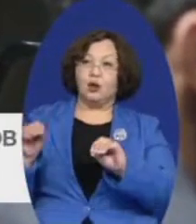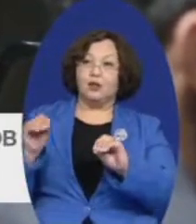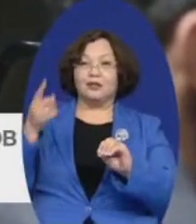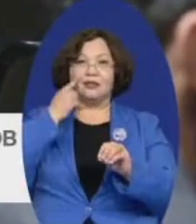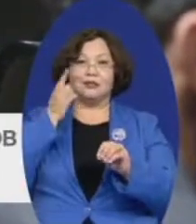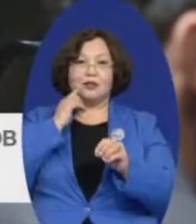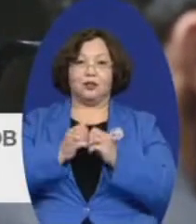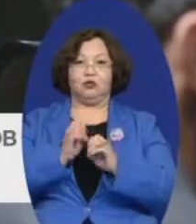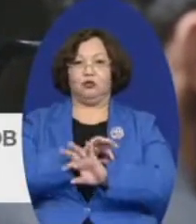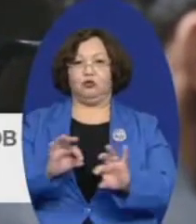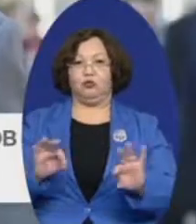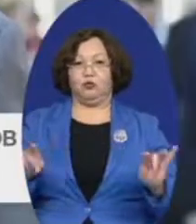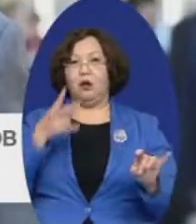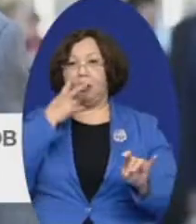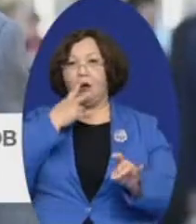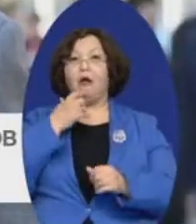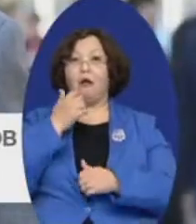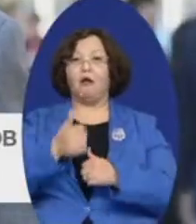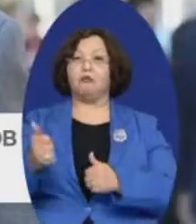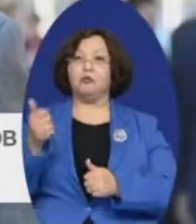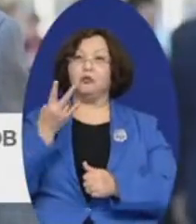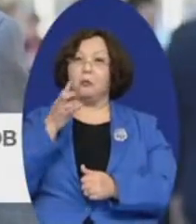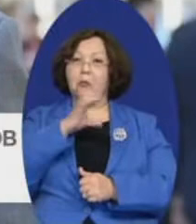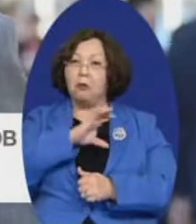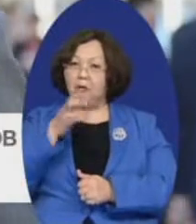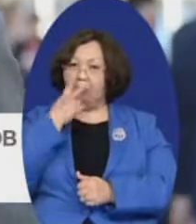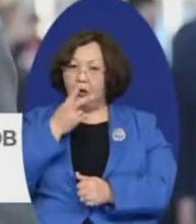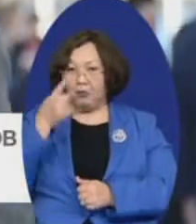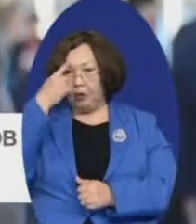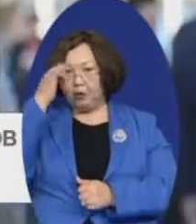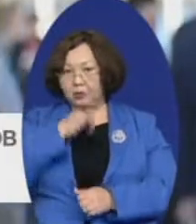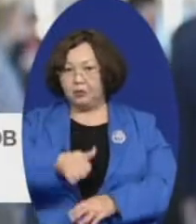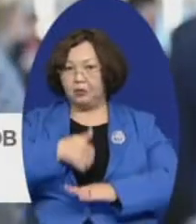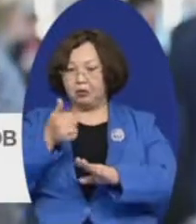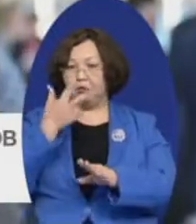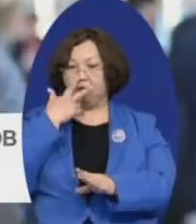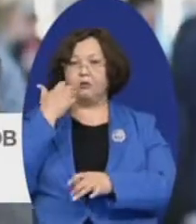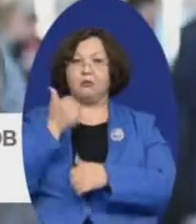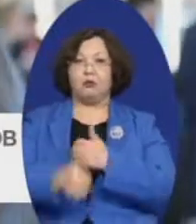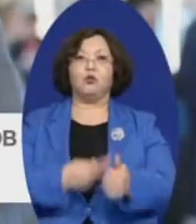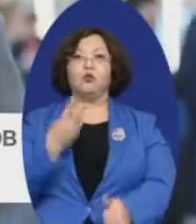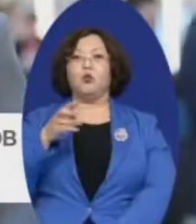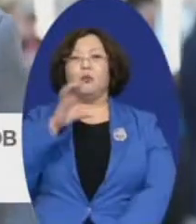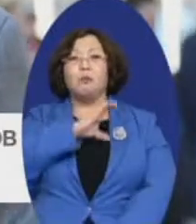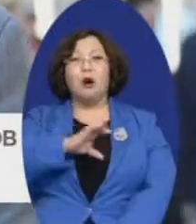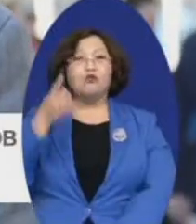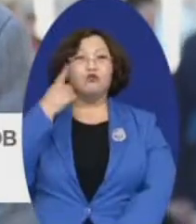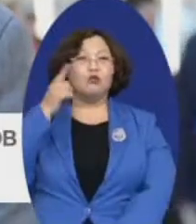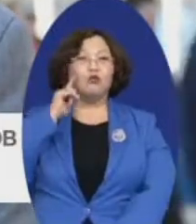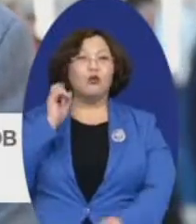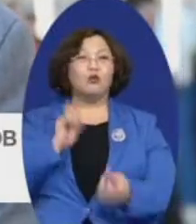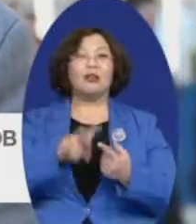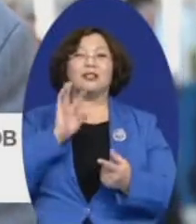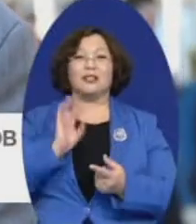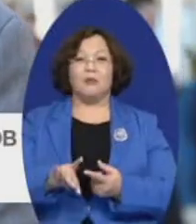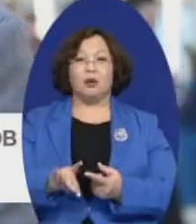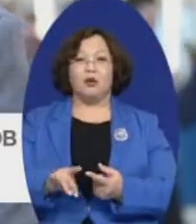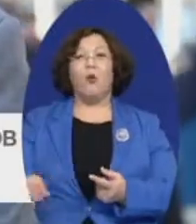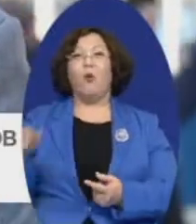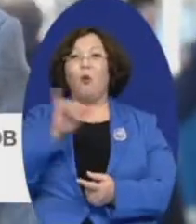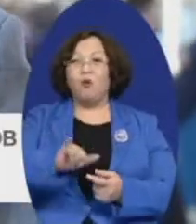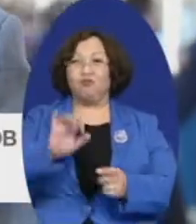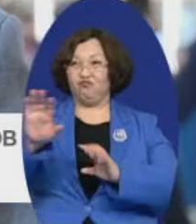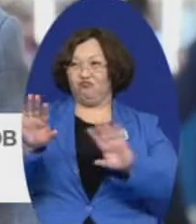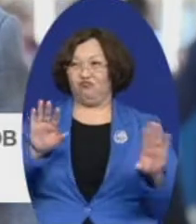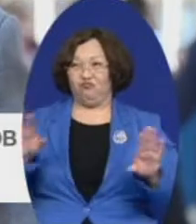зэрэг санаачлалыг үнэлжээ. Нэгдсэн үндэстэн байгууллага ЮНЕСКО ямар зорилго тавьж байна вэ гэхээр та нар маань аливаа